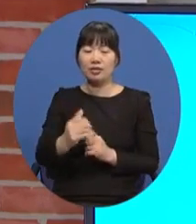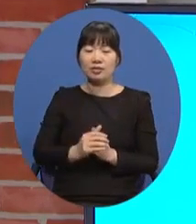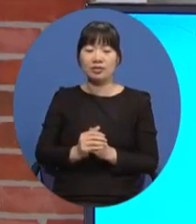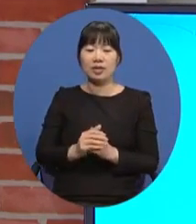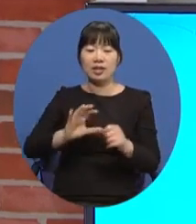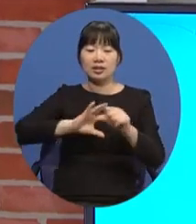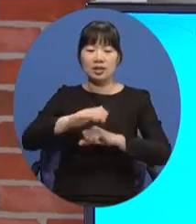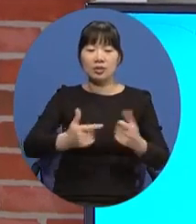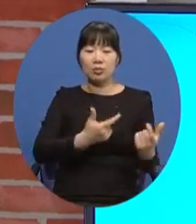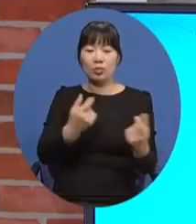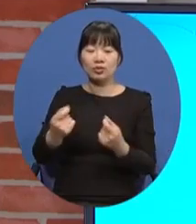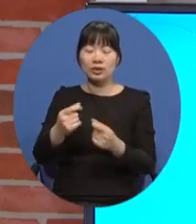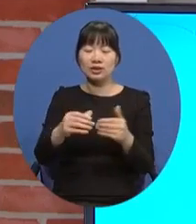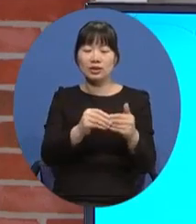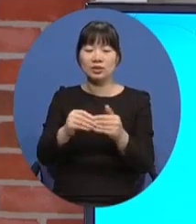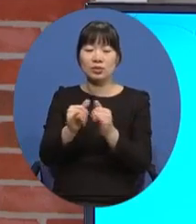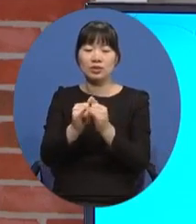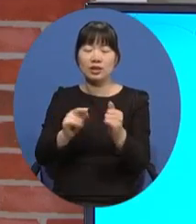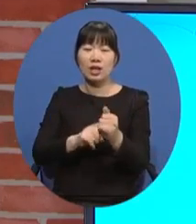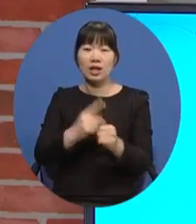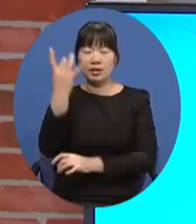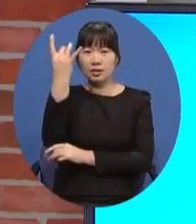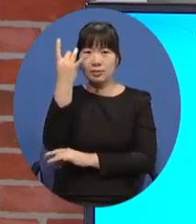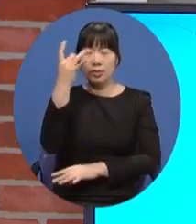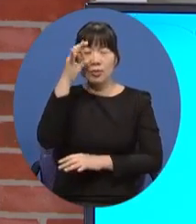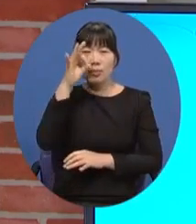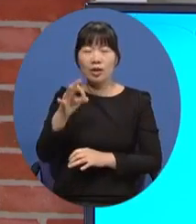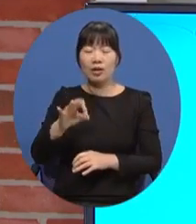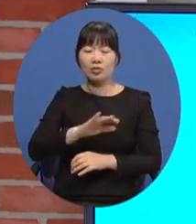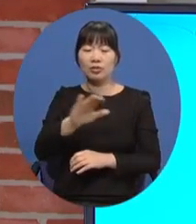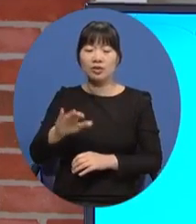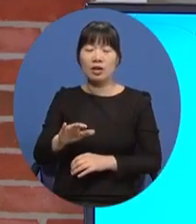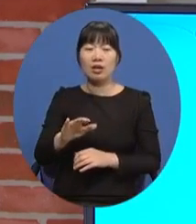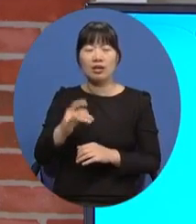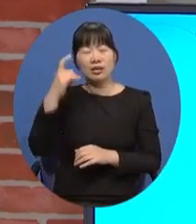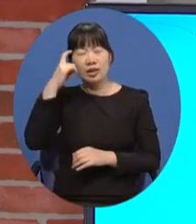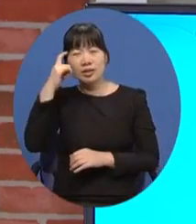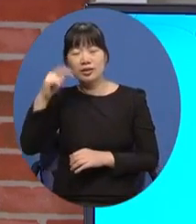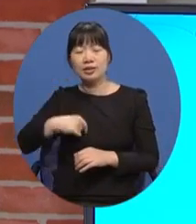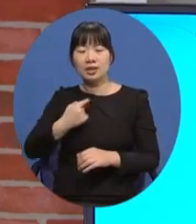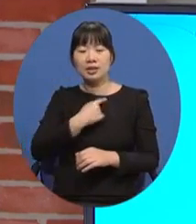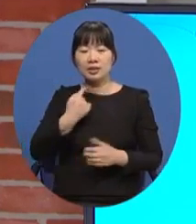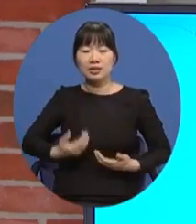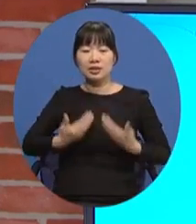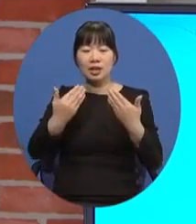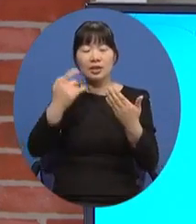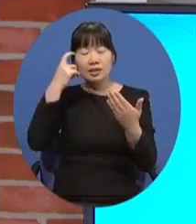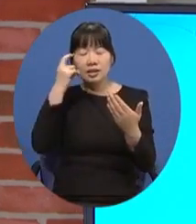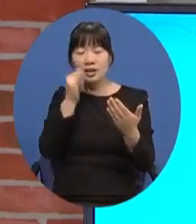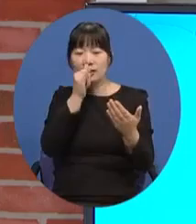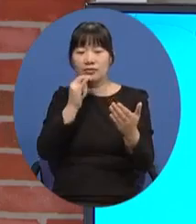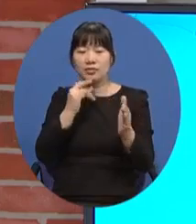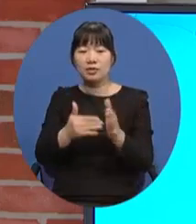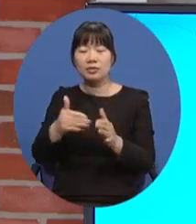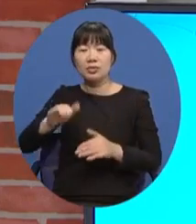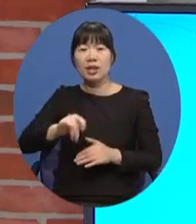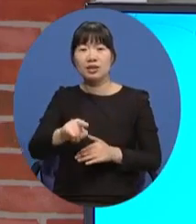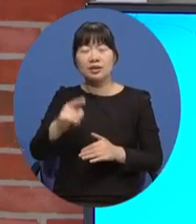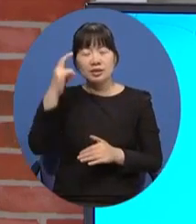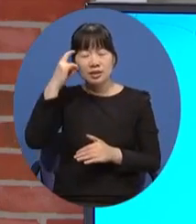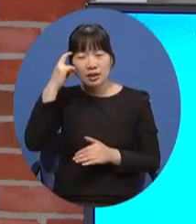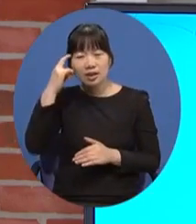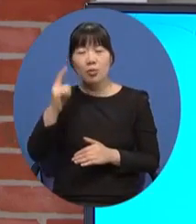세계 모든 지도자들은 기본적으로 우리가 얼른 생각하면 자기 희생적이라고 생각하는데 그 사람들